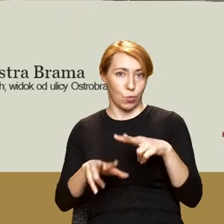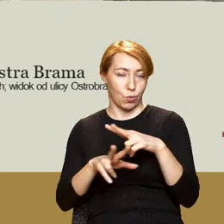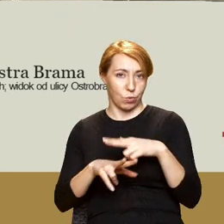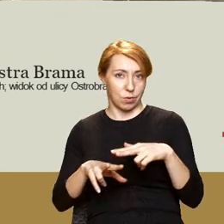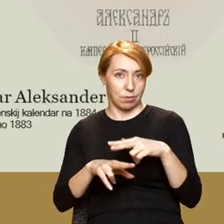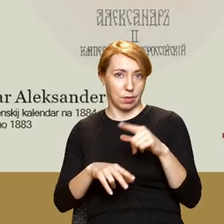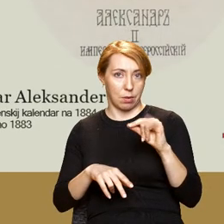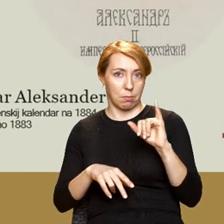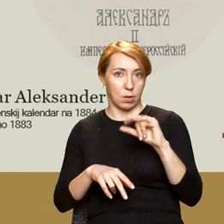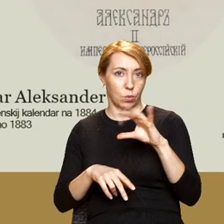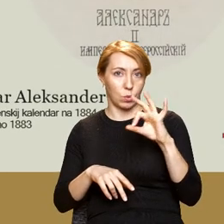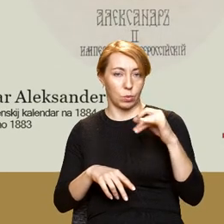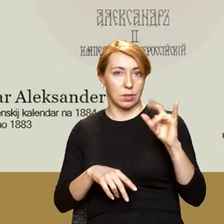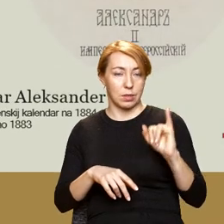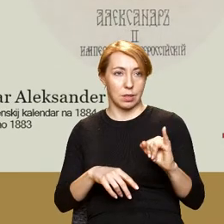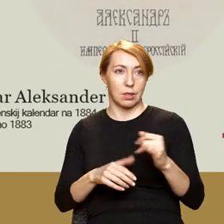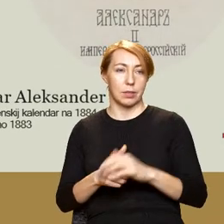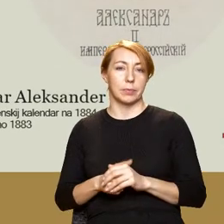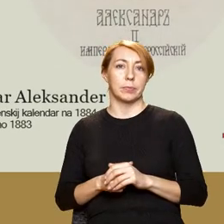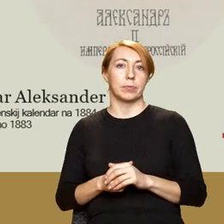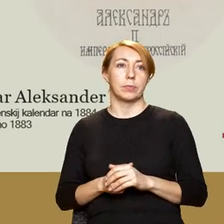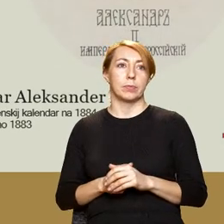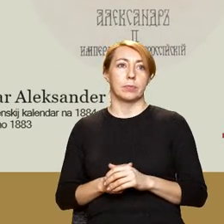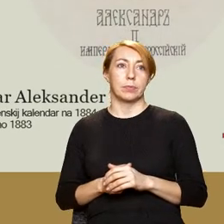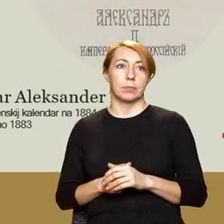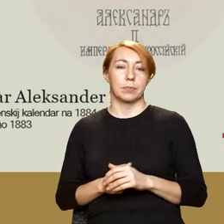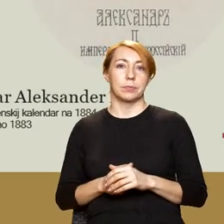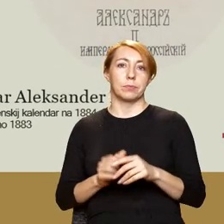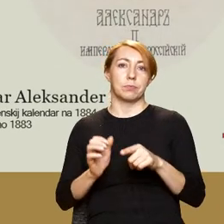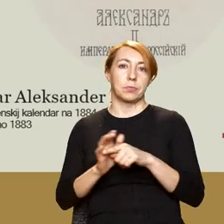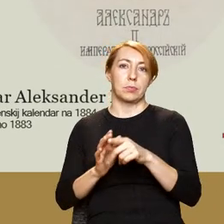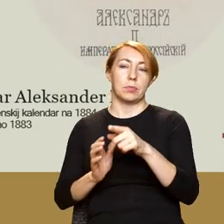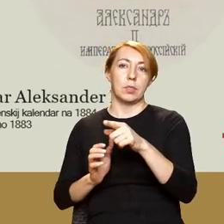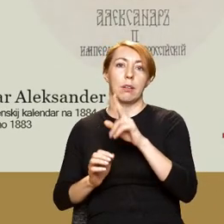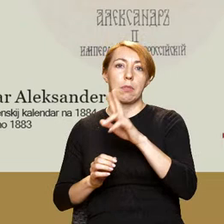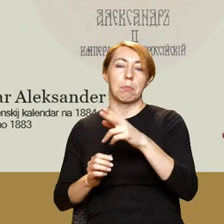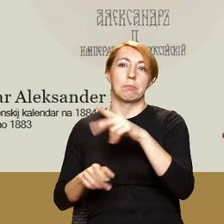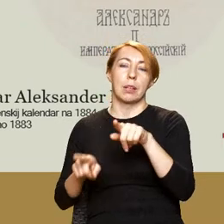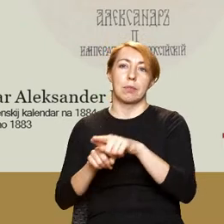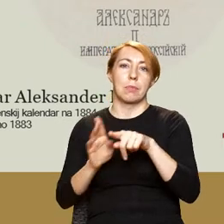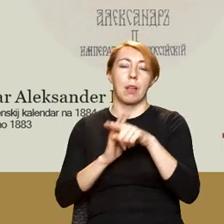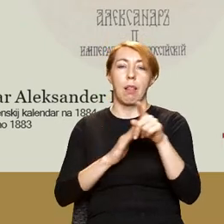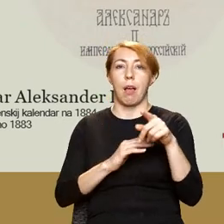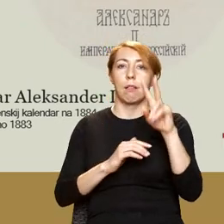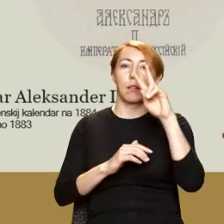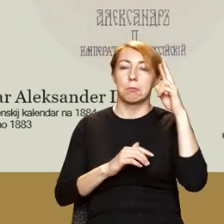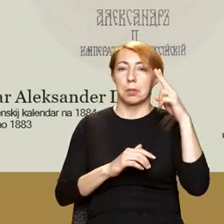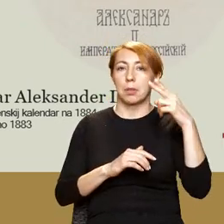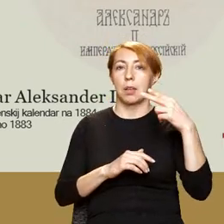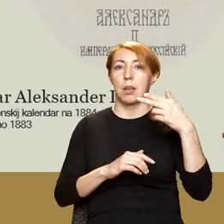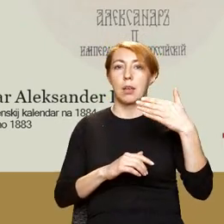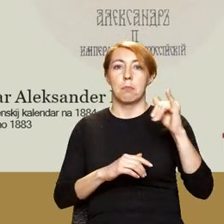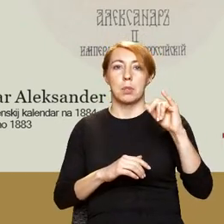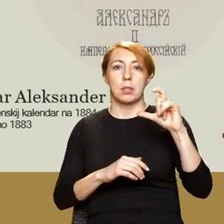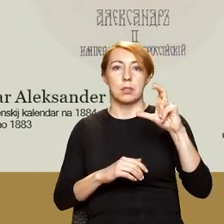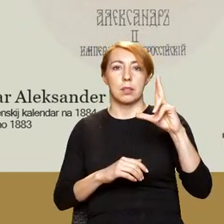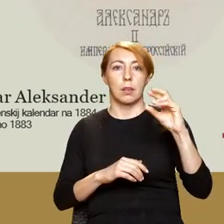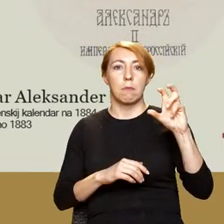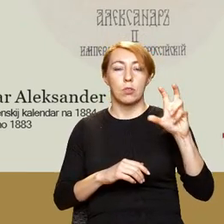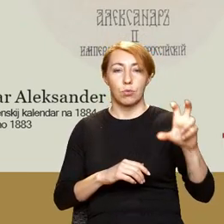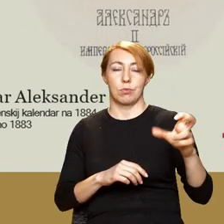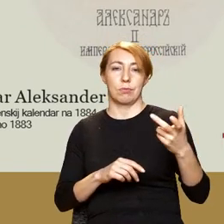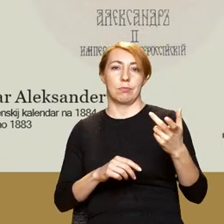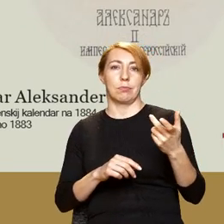dla Polaka litewskiego, czy na Litwie, czy dla Litwina, to Mickiewicz tam. Jest, tam jest